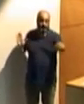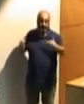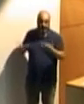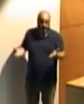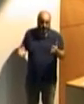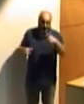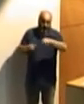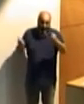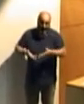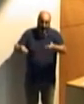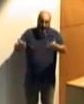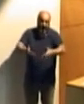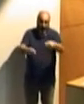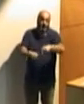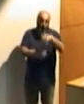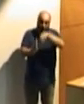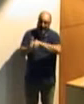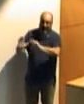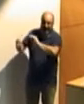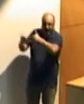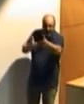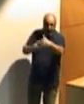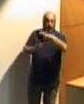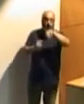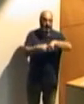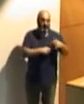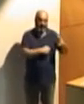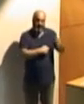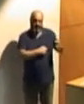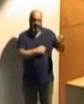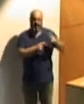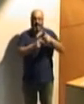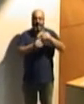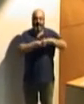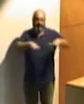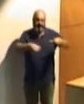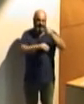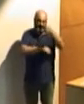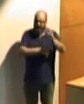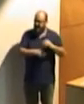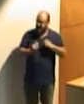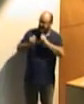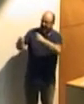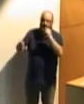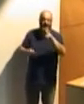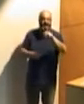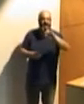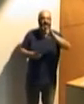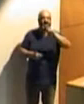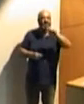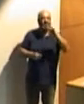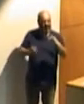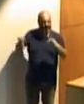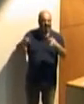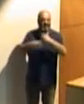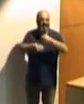que cette exposition a lieu et que ce partenariat a lieu je vais laisser la parole à antoine vaillant du quai des savoirs